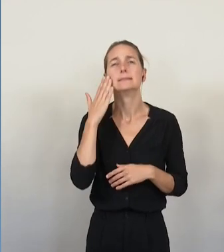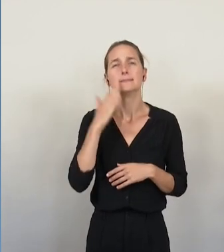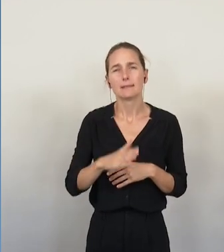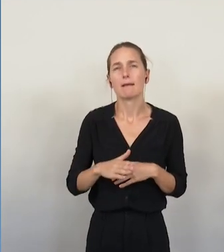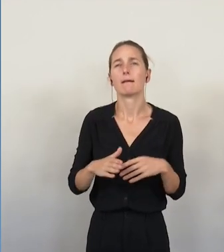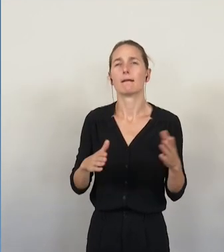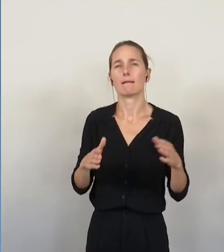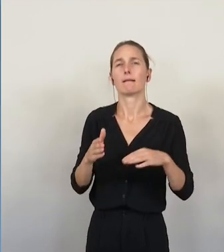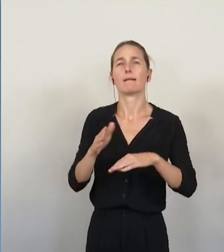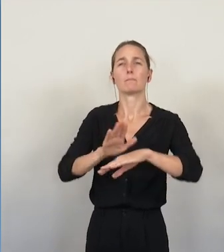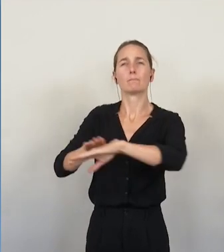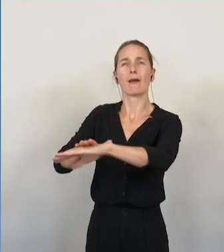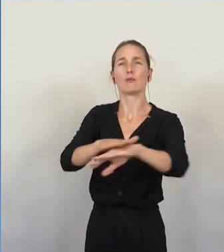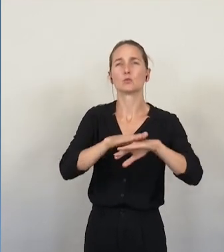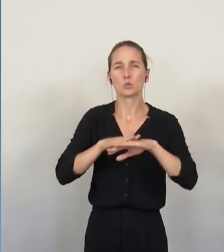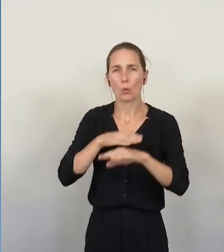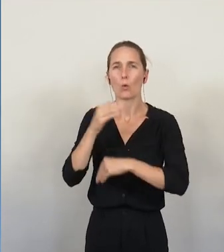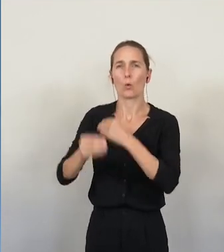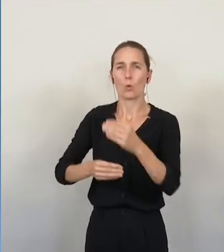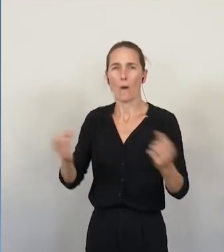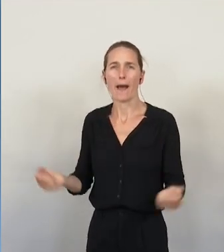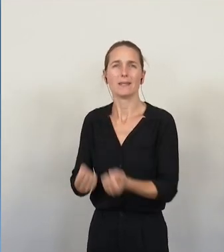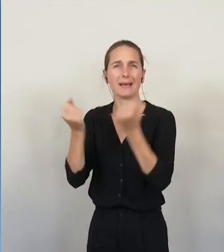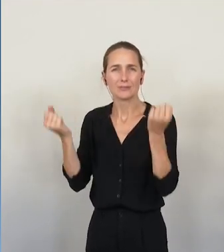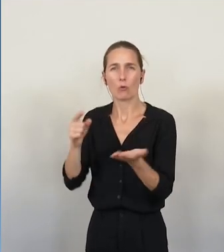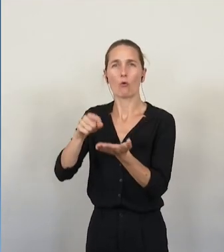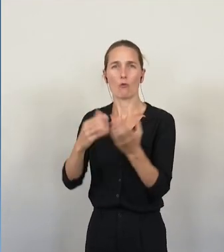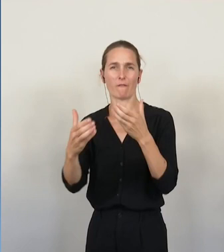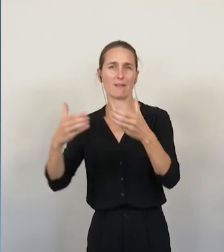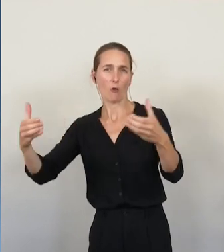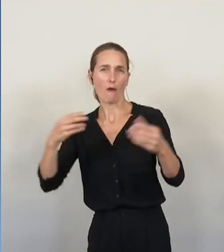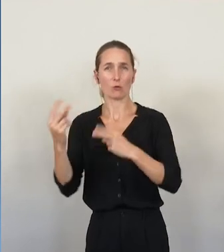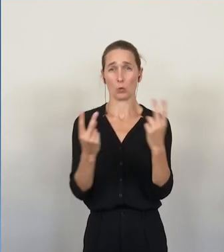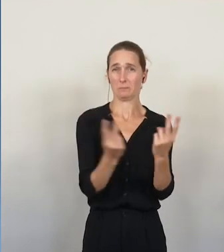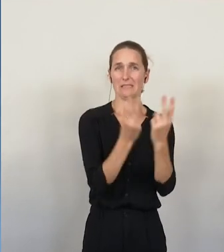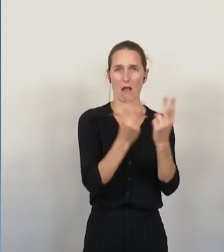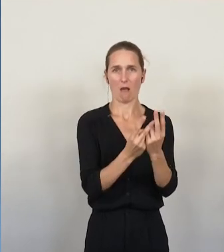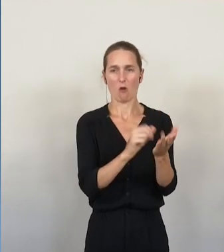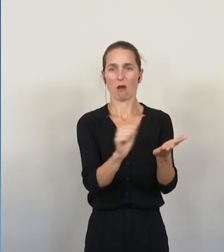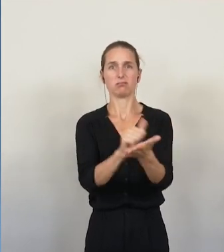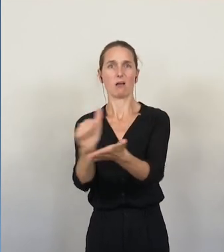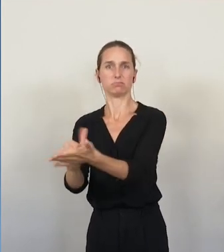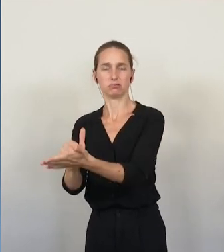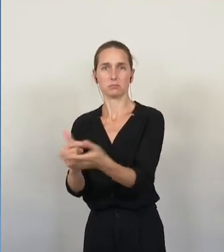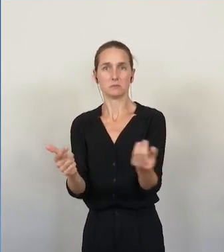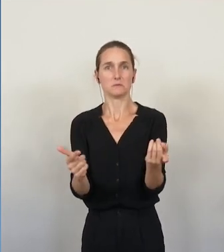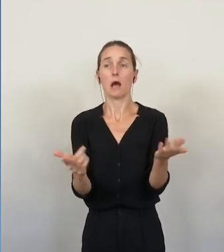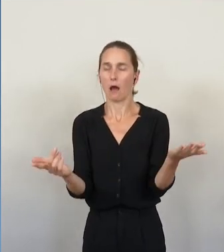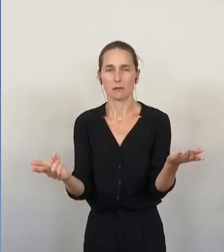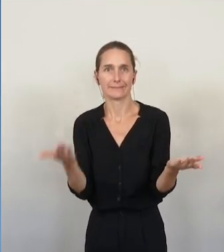prévention sur notamment le quartier de la Villeneuve mais aussi le quartier Mistral etliss rouge avec vous n'êtes que très peu crédiible et les